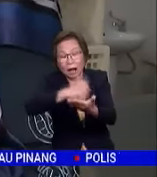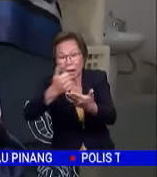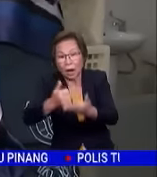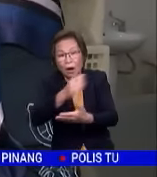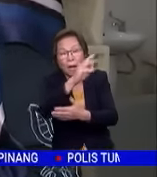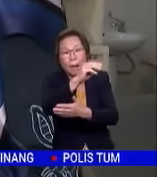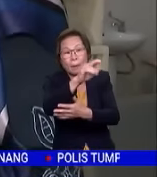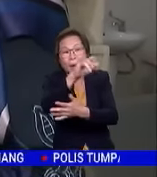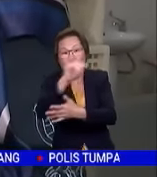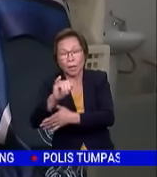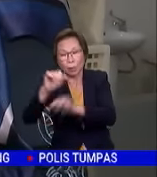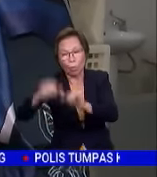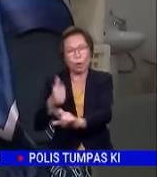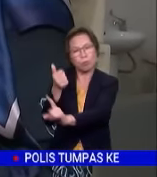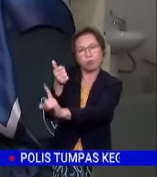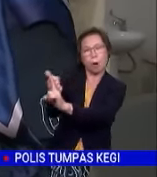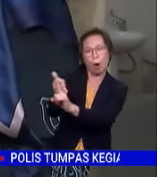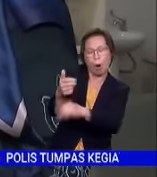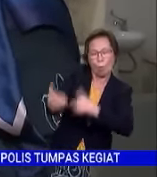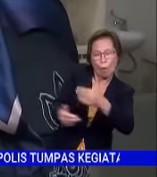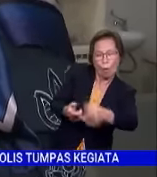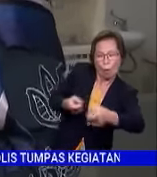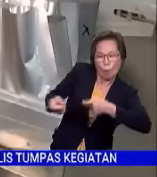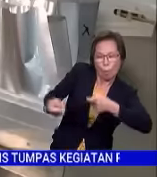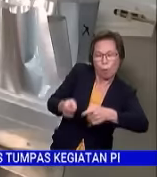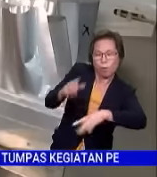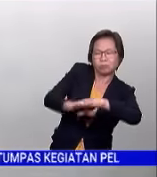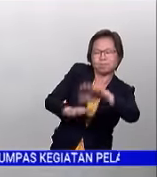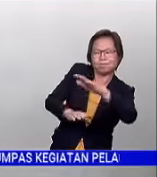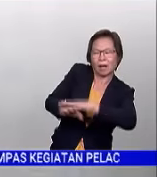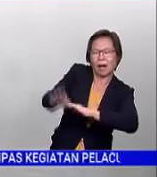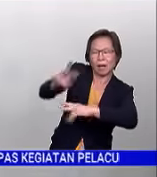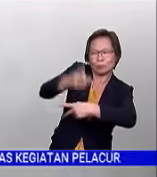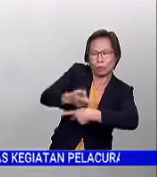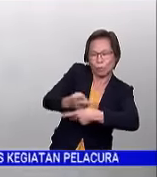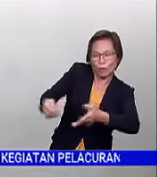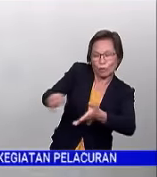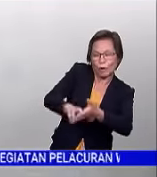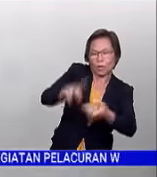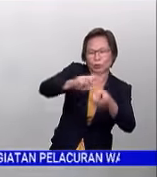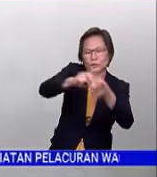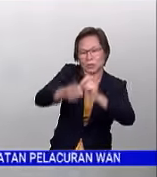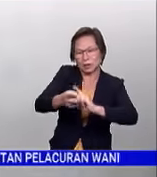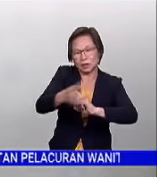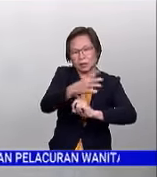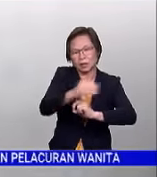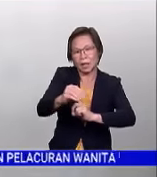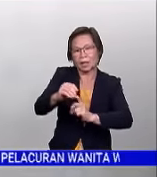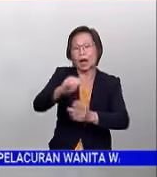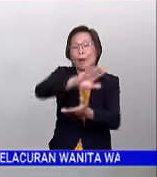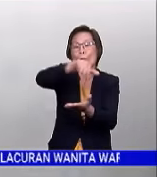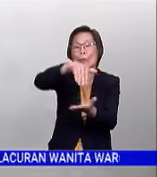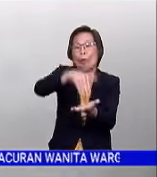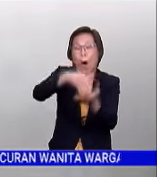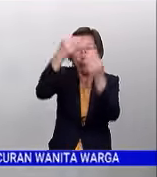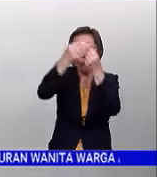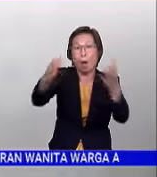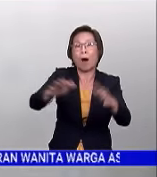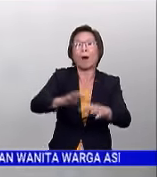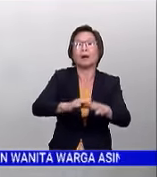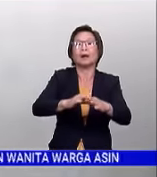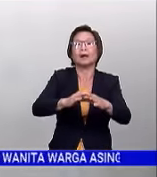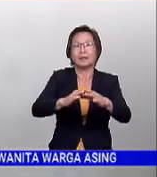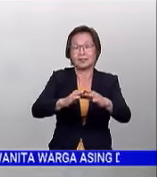turut mampu mengotomasi proses pentadbiran manual melalui penyimpanan rekod digital dan pemusatan maklumat di bawah satu